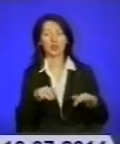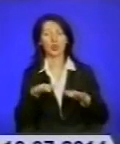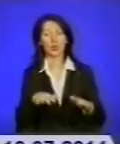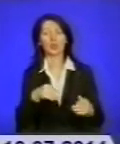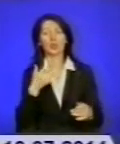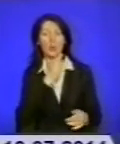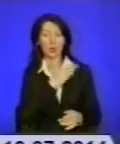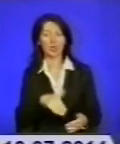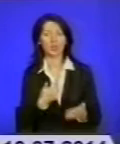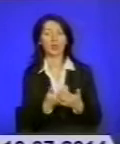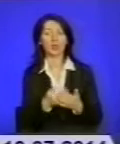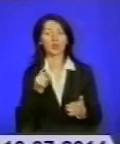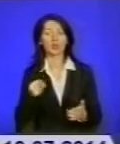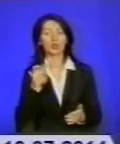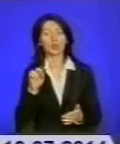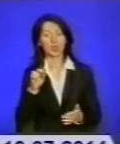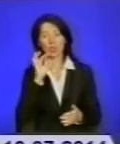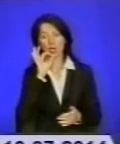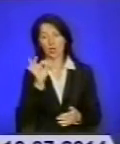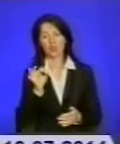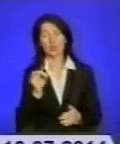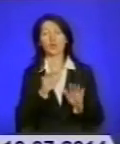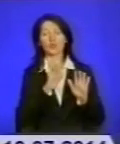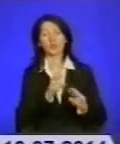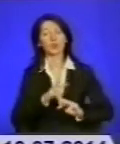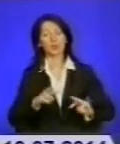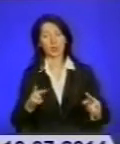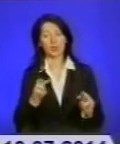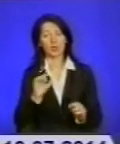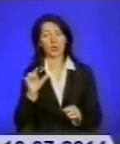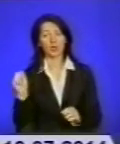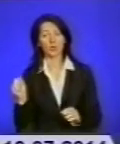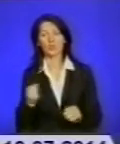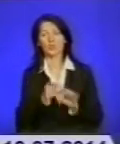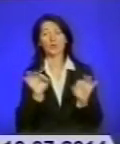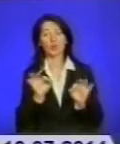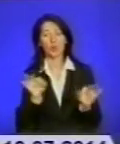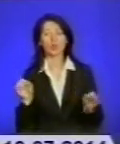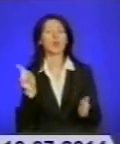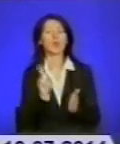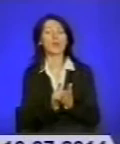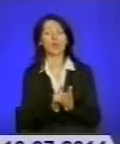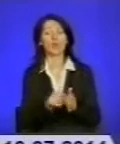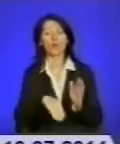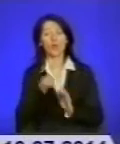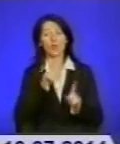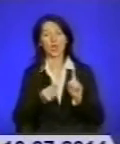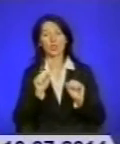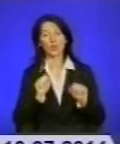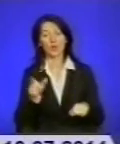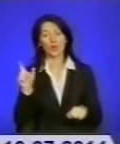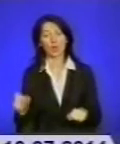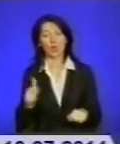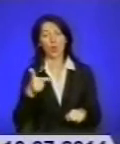заступник міністра охорони здоров'я Василь Лазоришинець. І за інформацією Уповноваженої Верховної Ради з прав людини Валерії